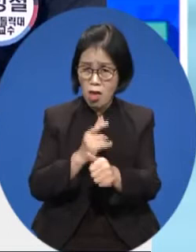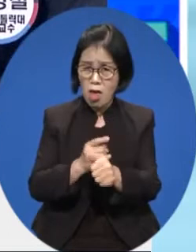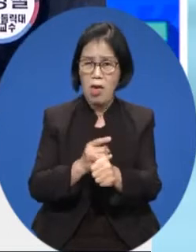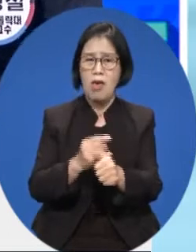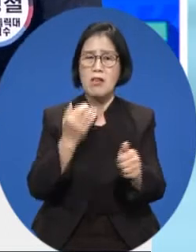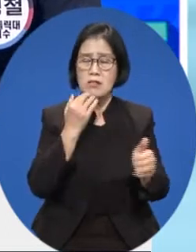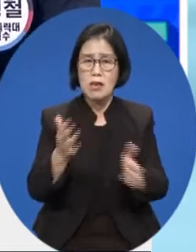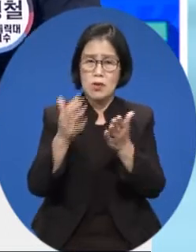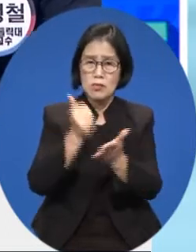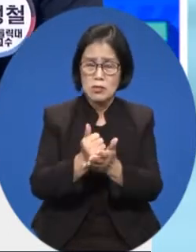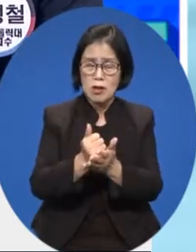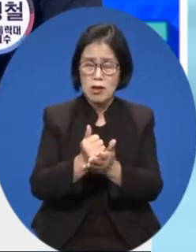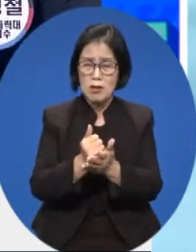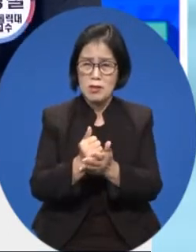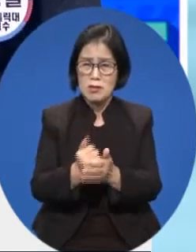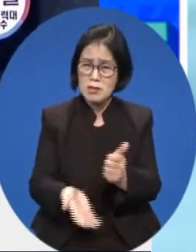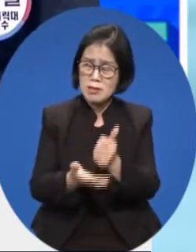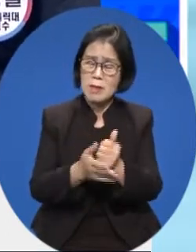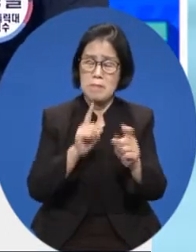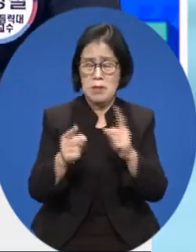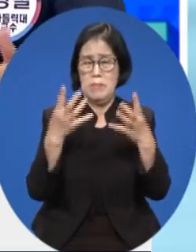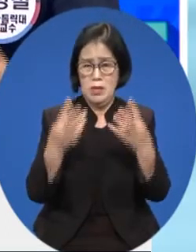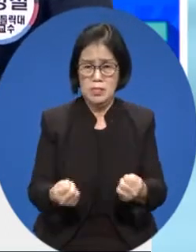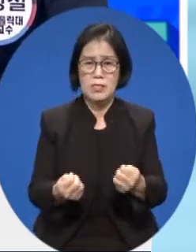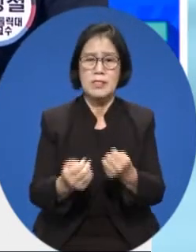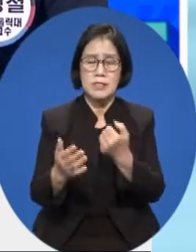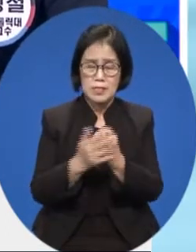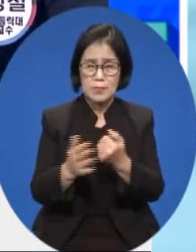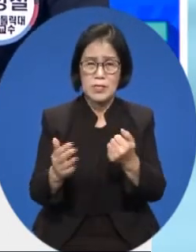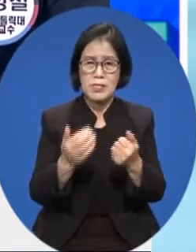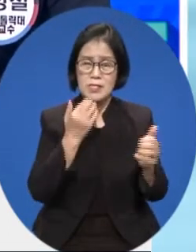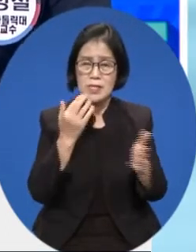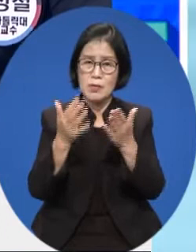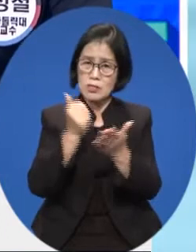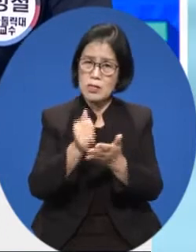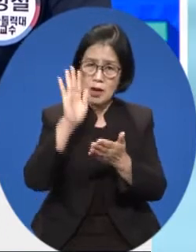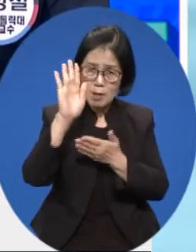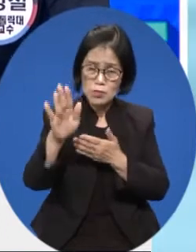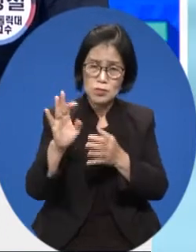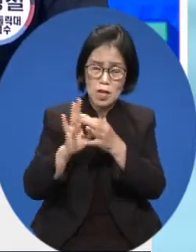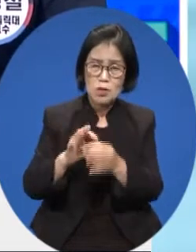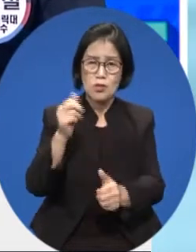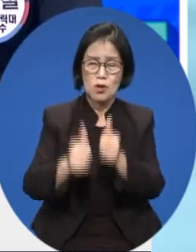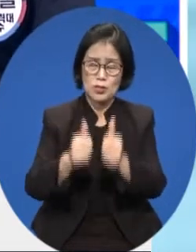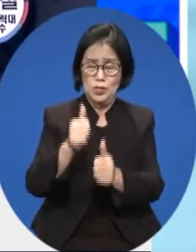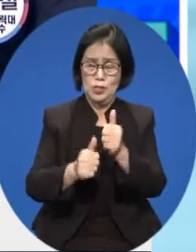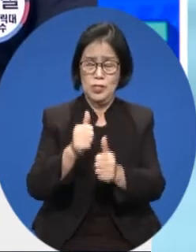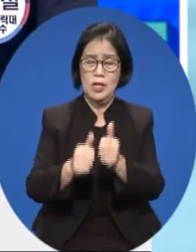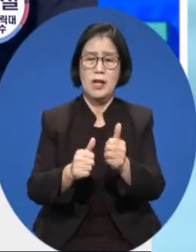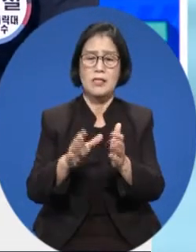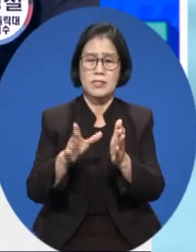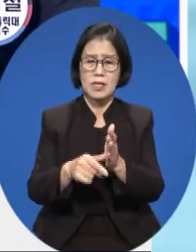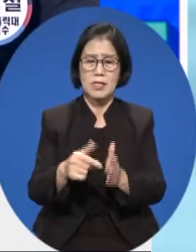기사에서 되게 또 좋은 말도 많이 하셨더라구요 그렇기 때문에 이제 명 지사가 앞으로 계속 경선을 7연대 있어서